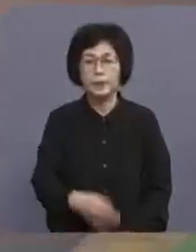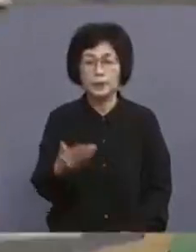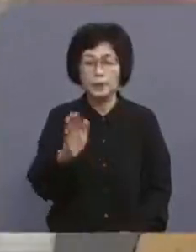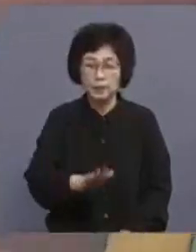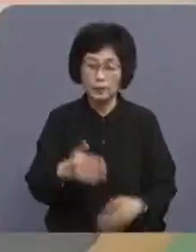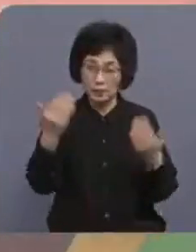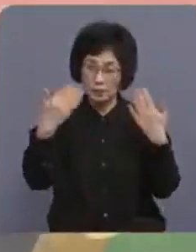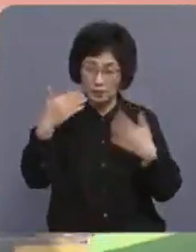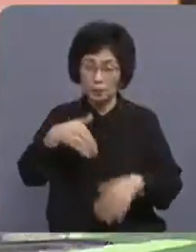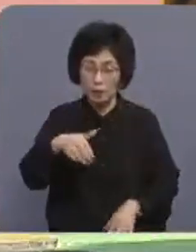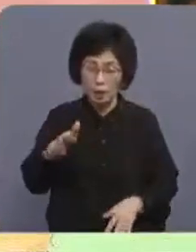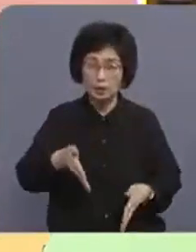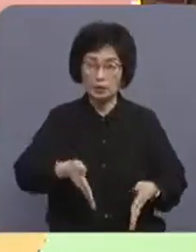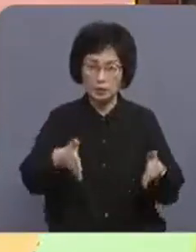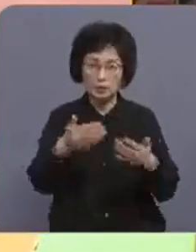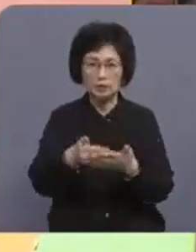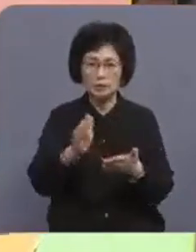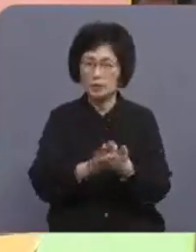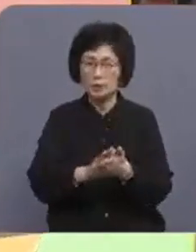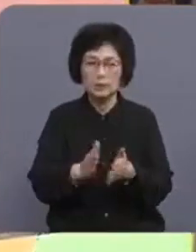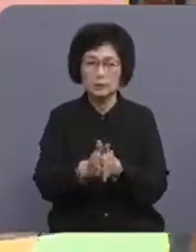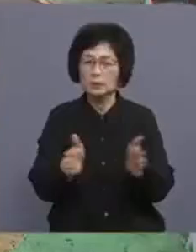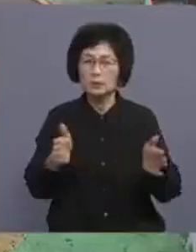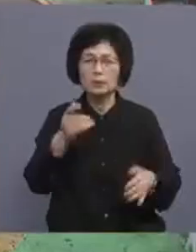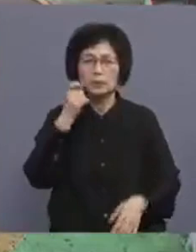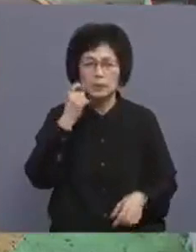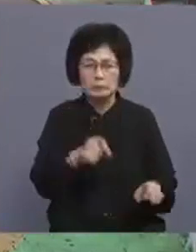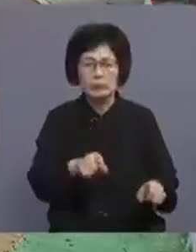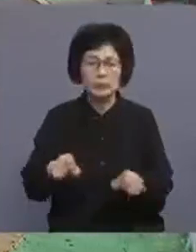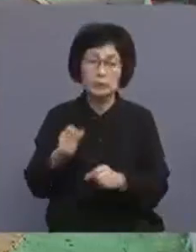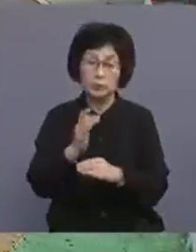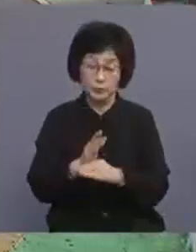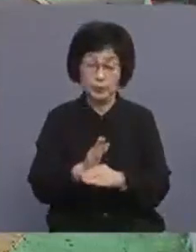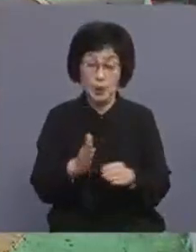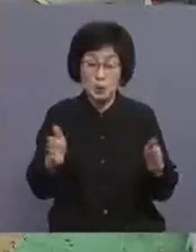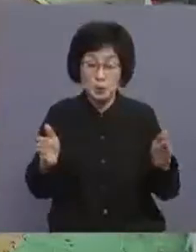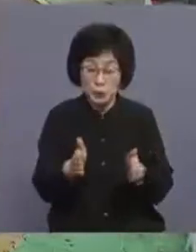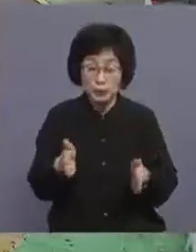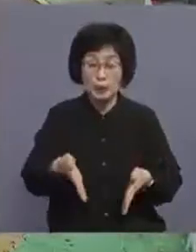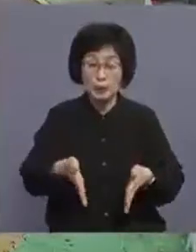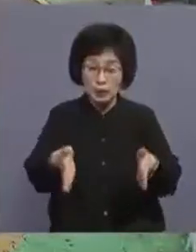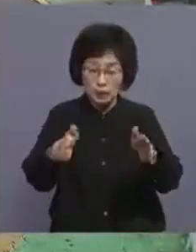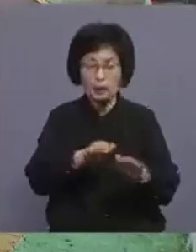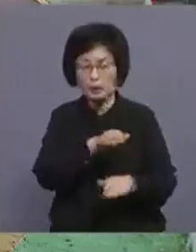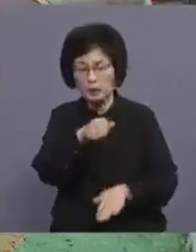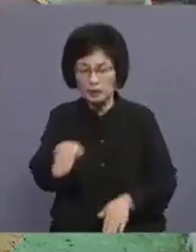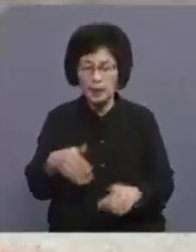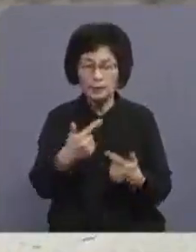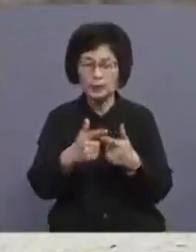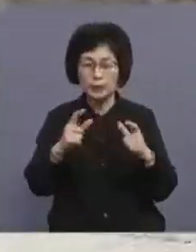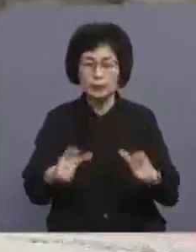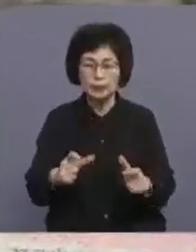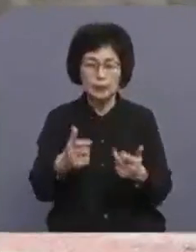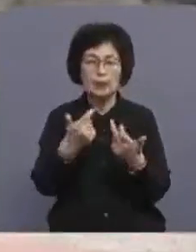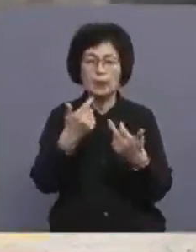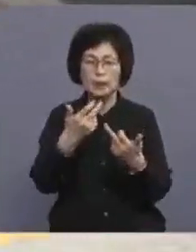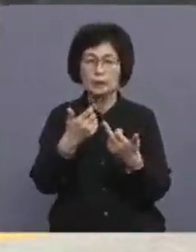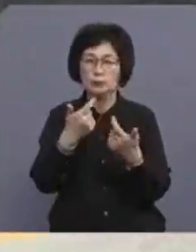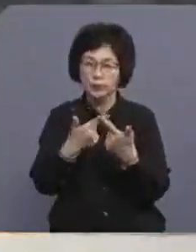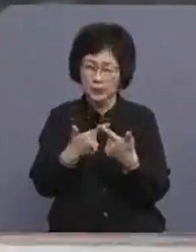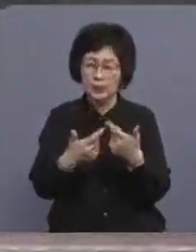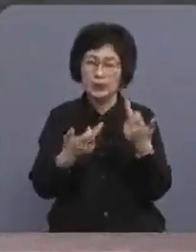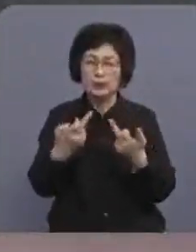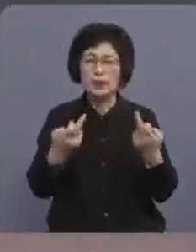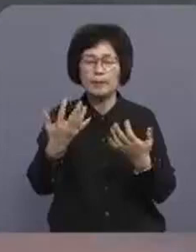그런데도 통학로 개선 사업은 시작조차 못하고 있습니다. 이처럼 좁은 골목과 경사 등 부산이 지형적 특성으로 개선